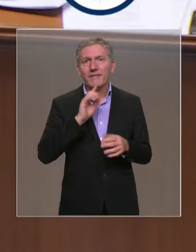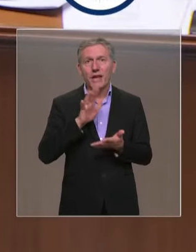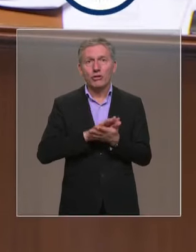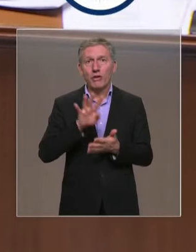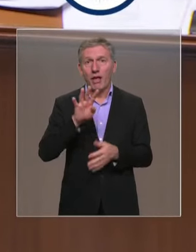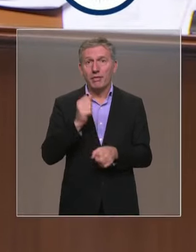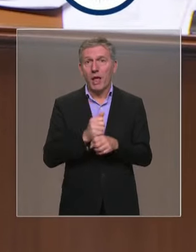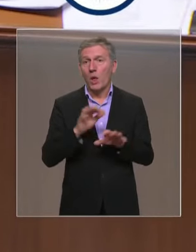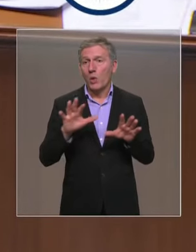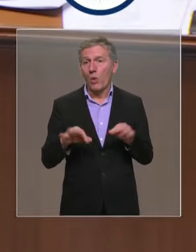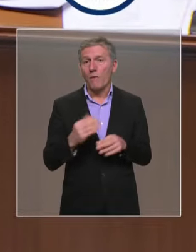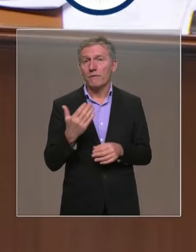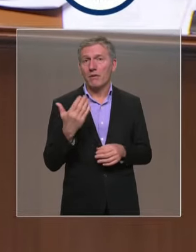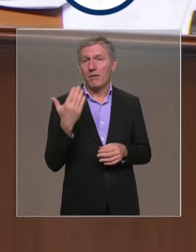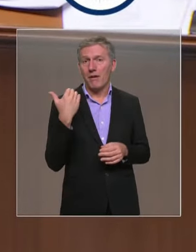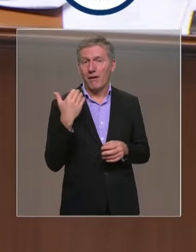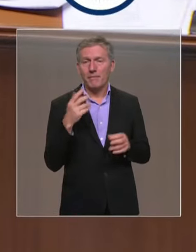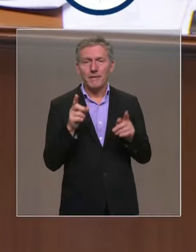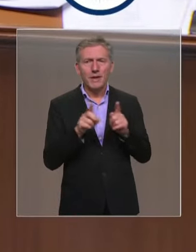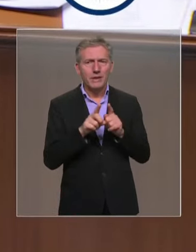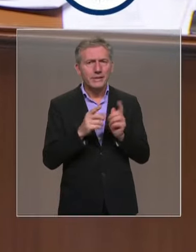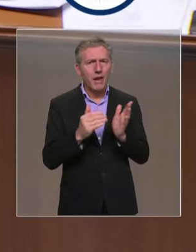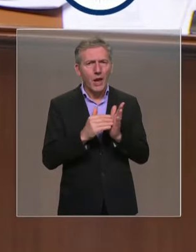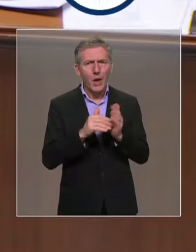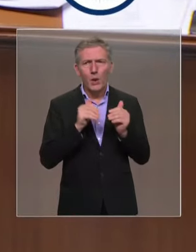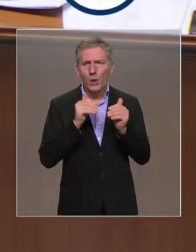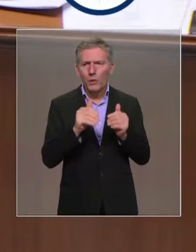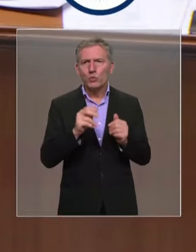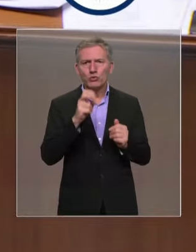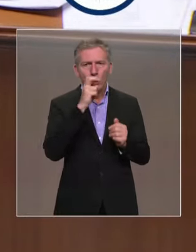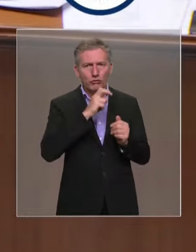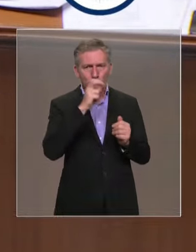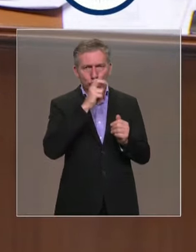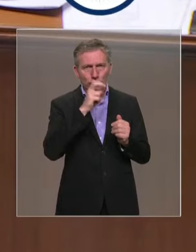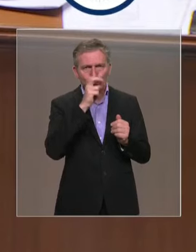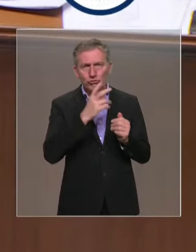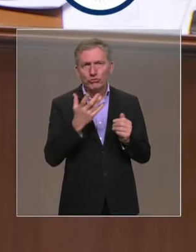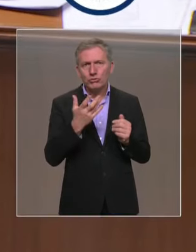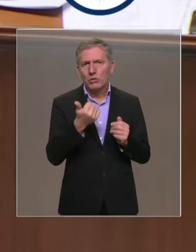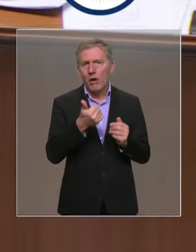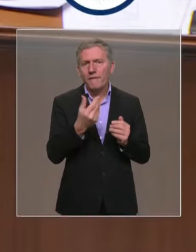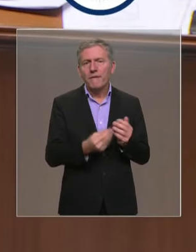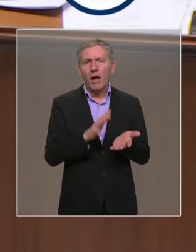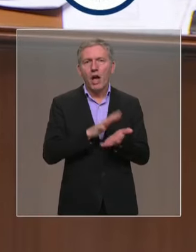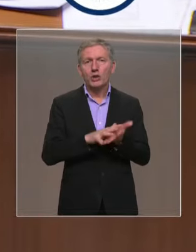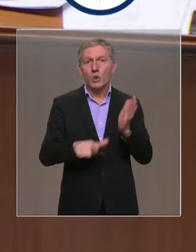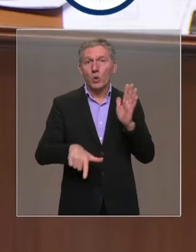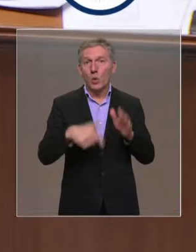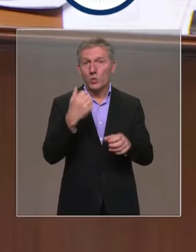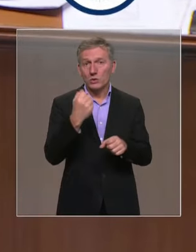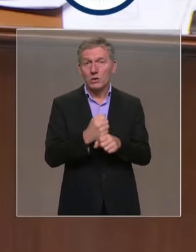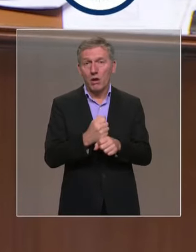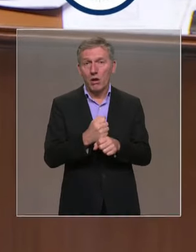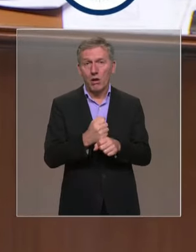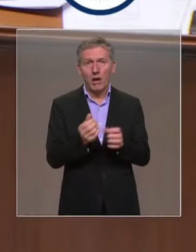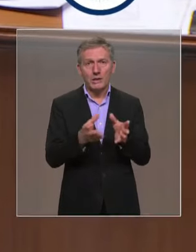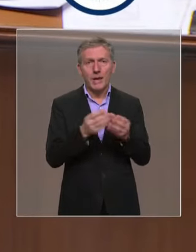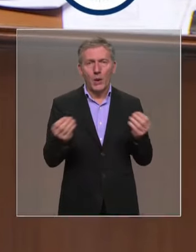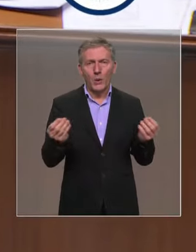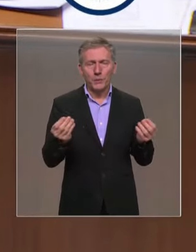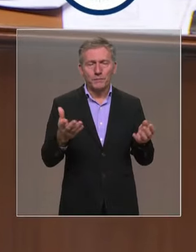4 ans qui vient d'être retrouvée, mais nous continuons à chercher, malheureusement, au moins un enfant de 12 ans qui a